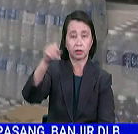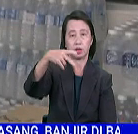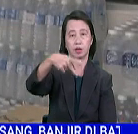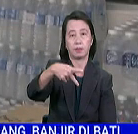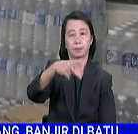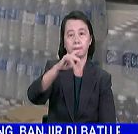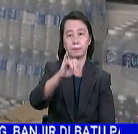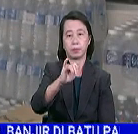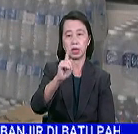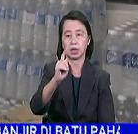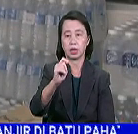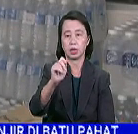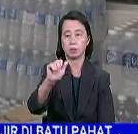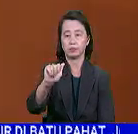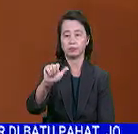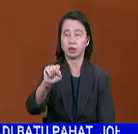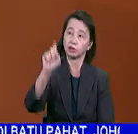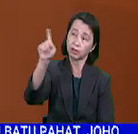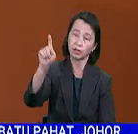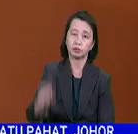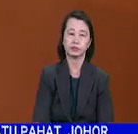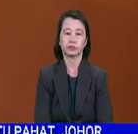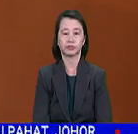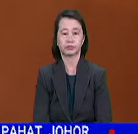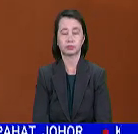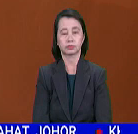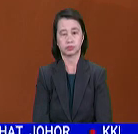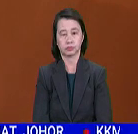Sari fauna Australis Anda selesaikan hai hai